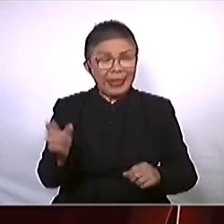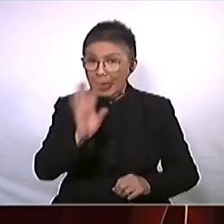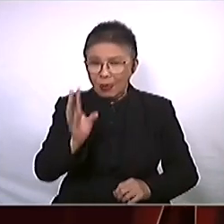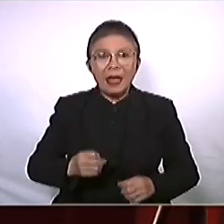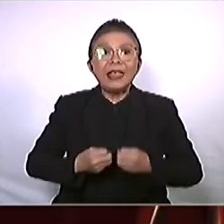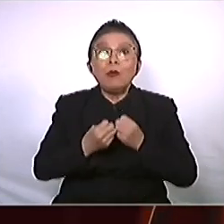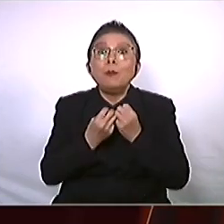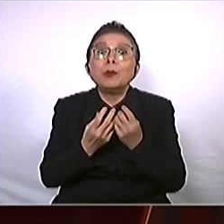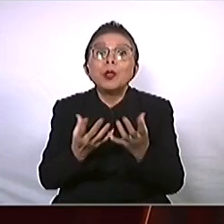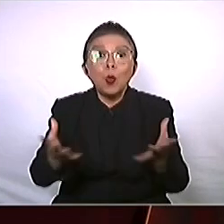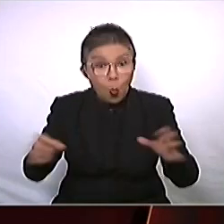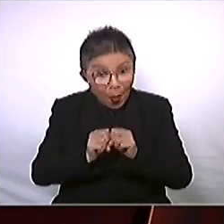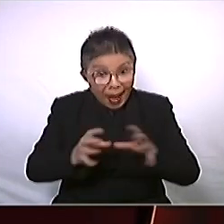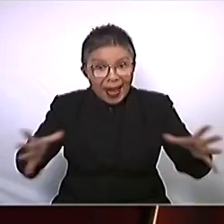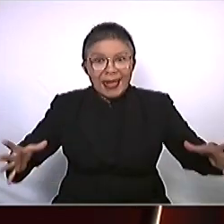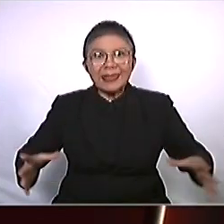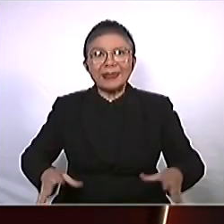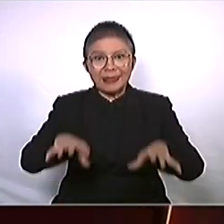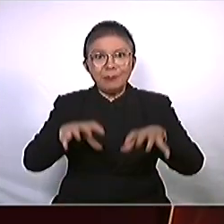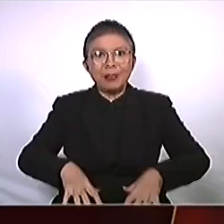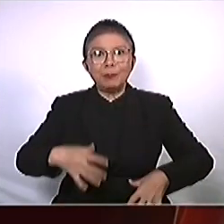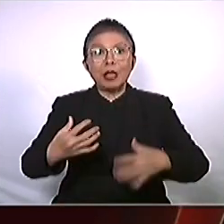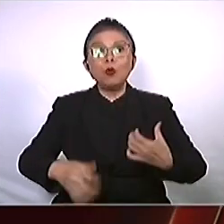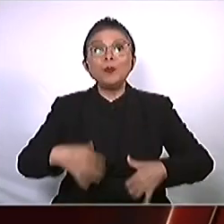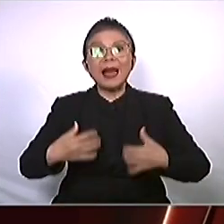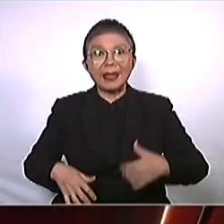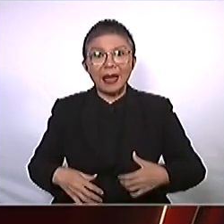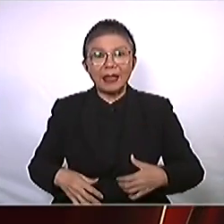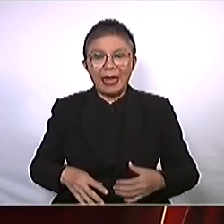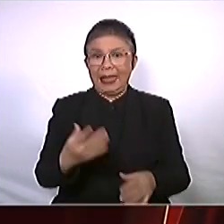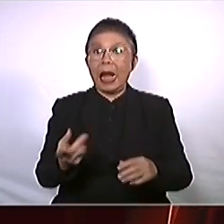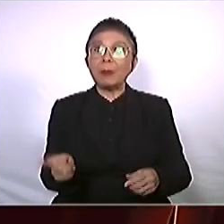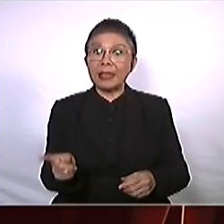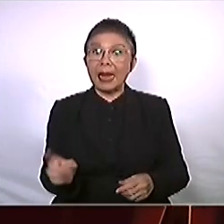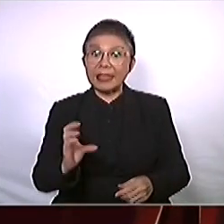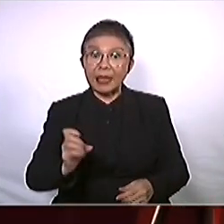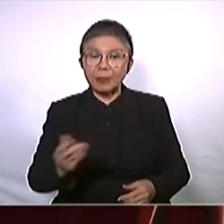memperluas kebun binatangnya. Kita tanami,